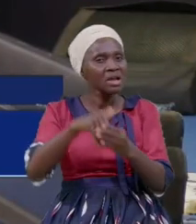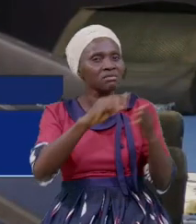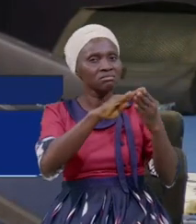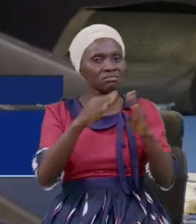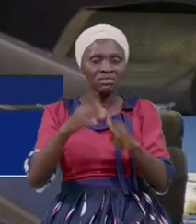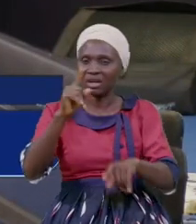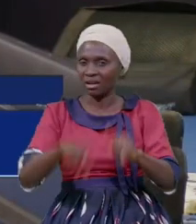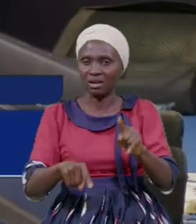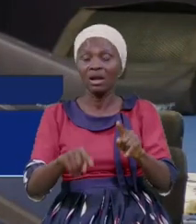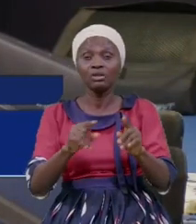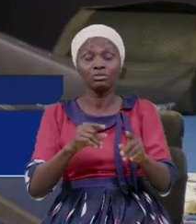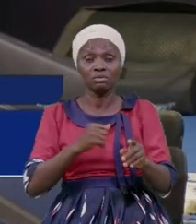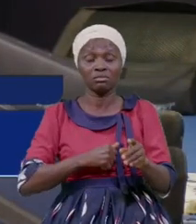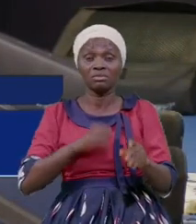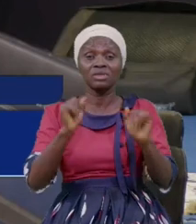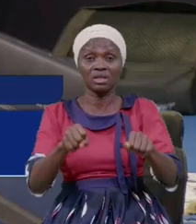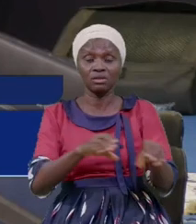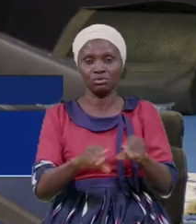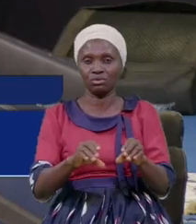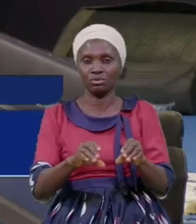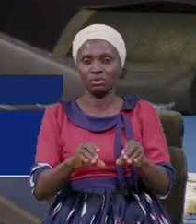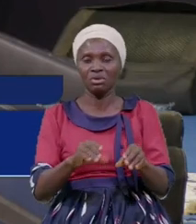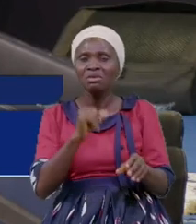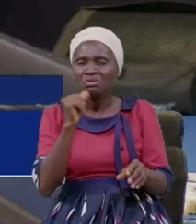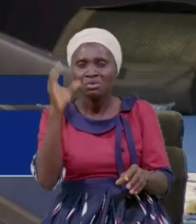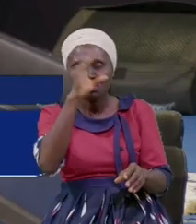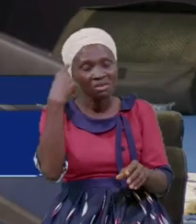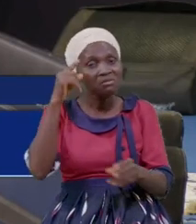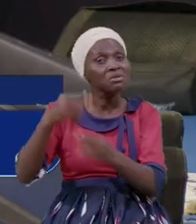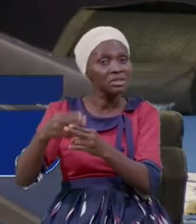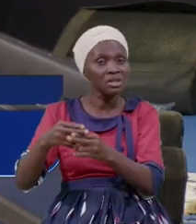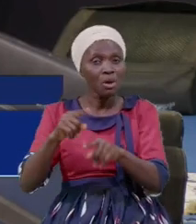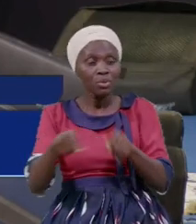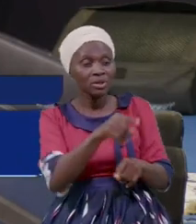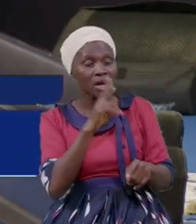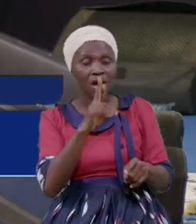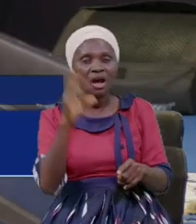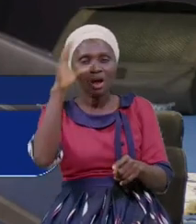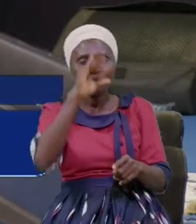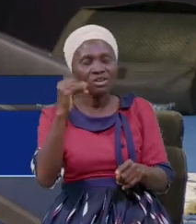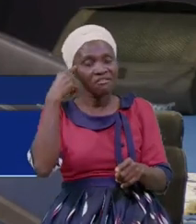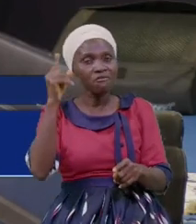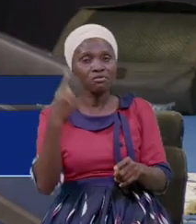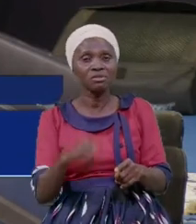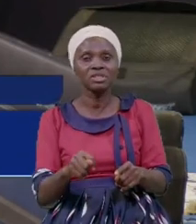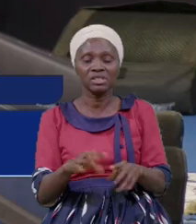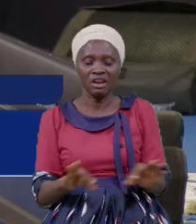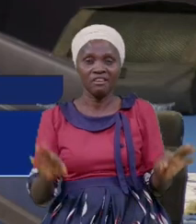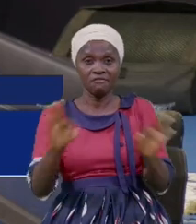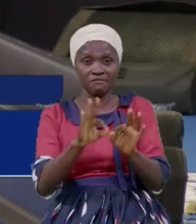communauté peut faire on ne cherche pas les noms on cherche les vertus on